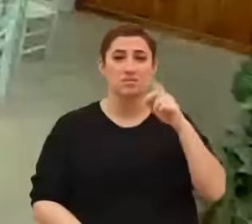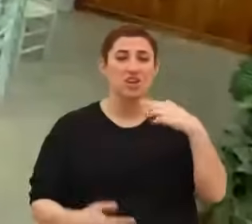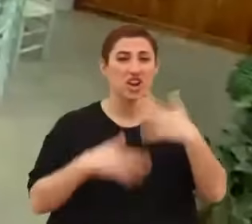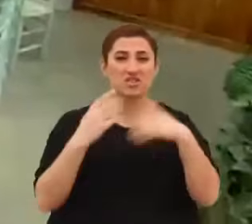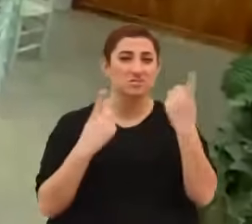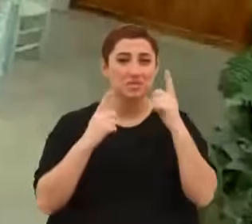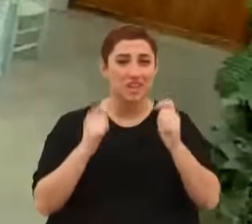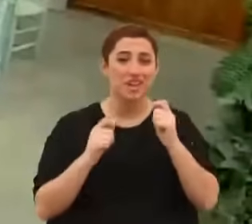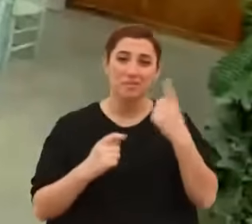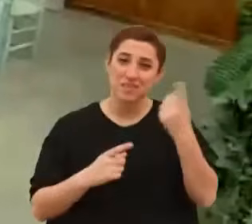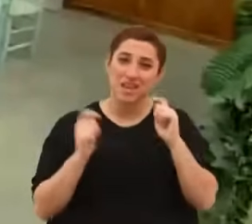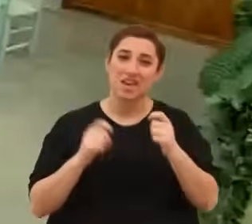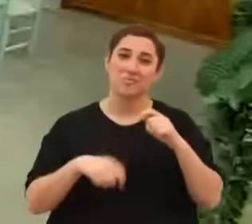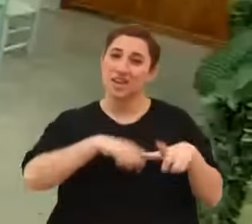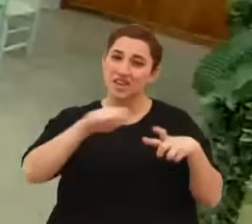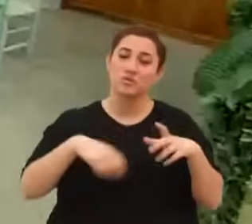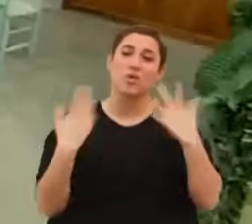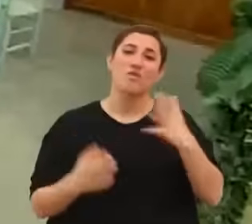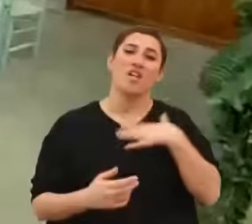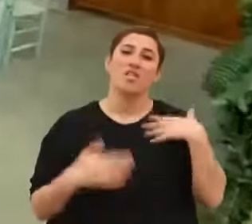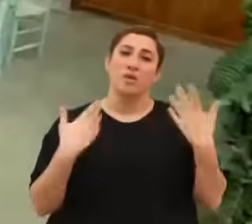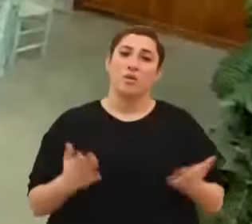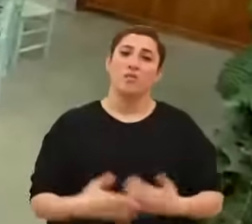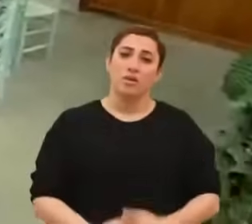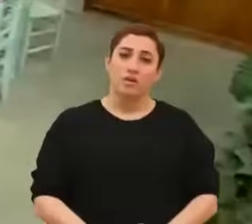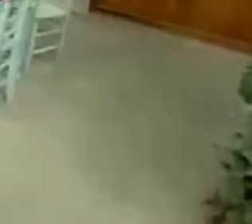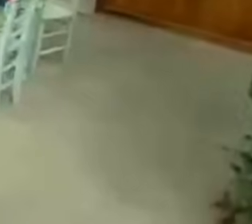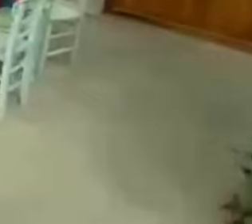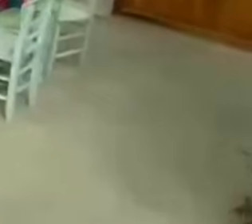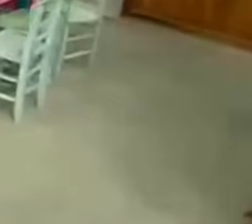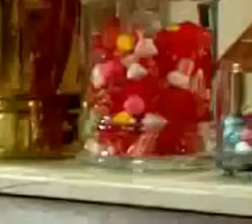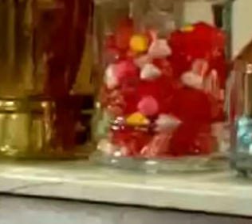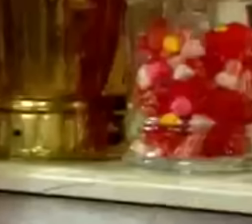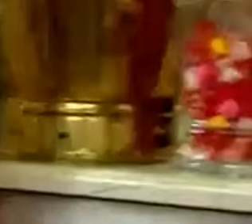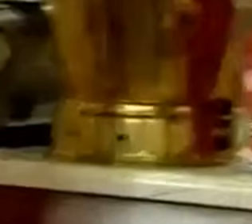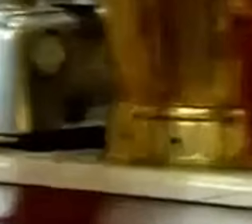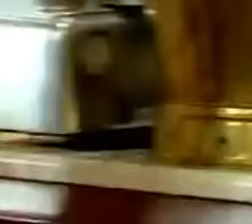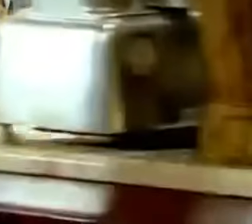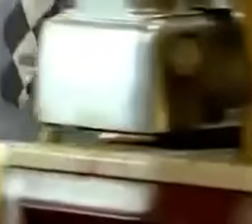karıştı bir şey yap be çocuğum be. Öf anne ya öf. İsteksizce kalktı.